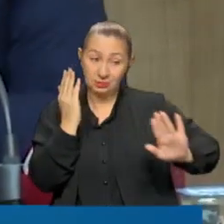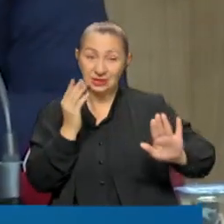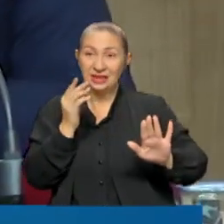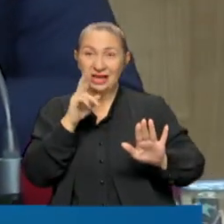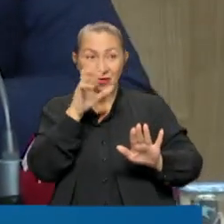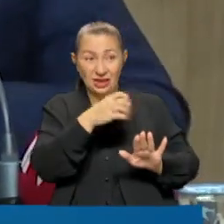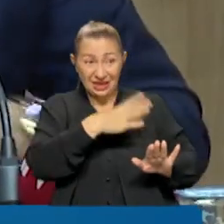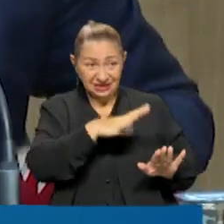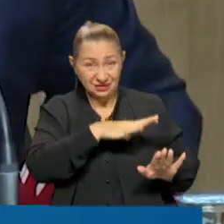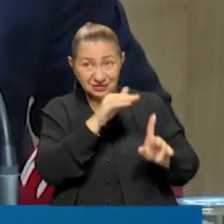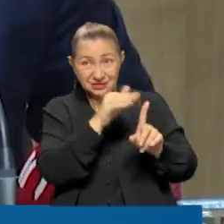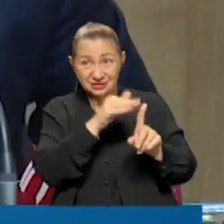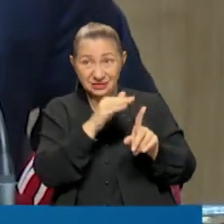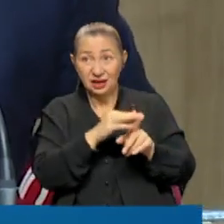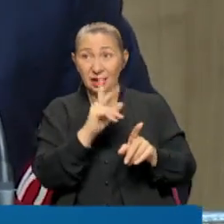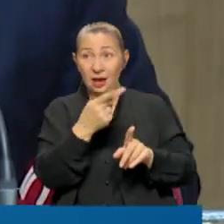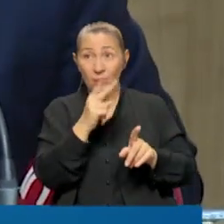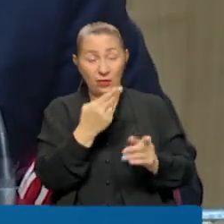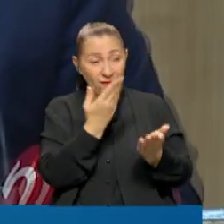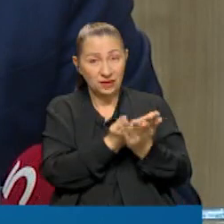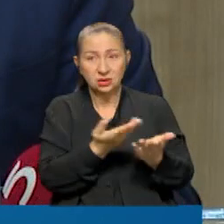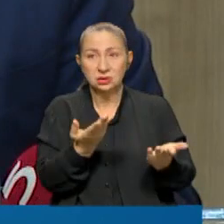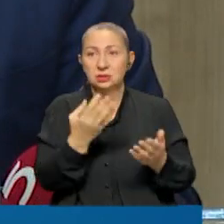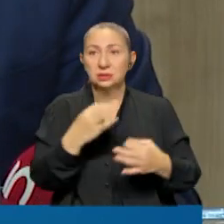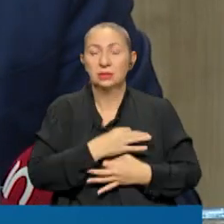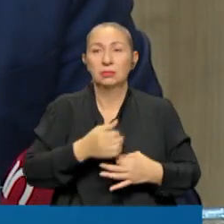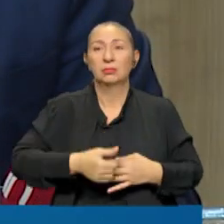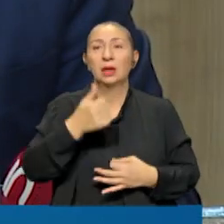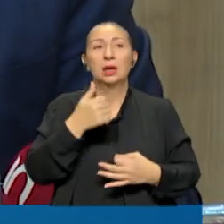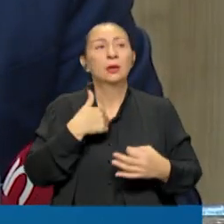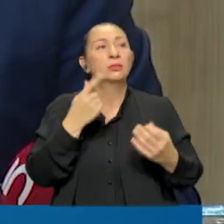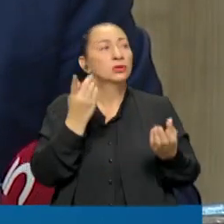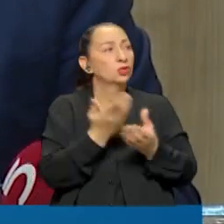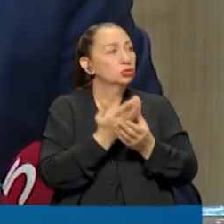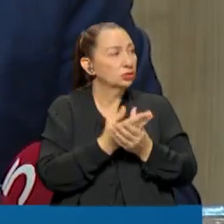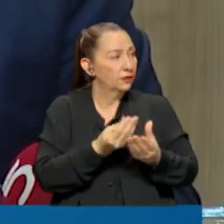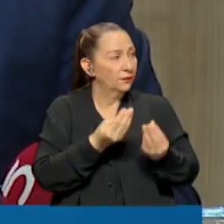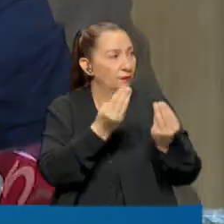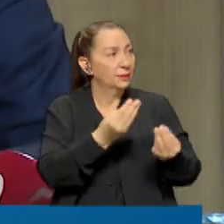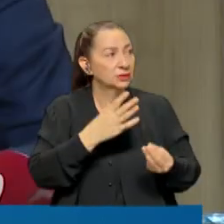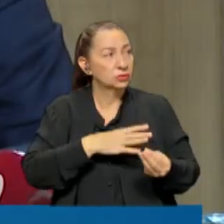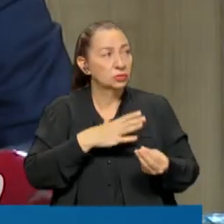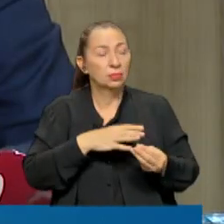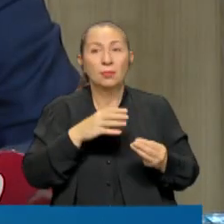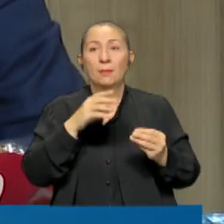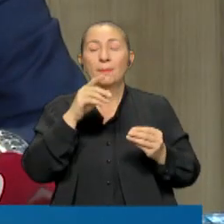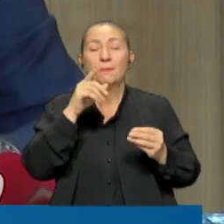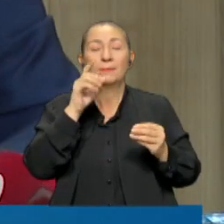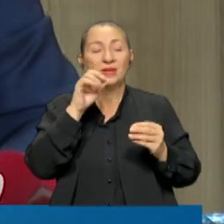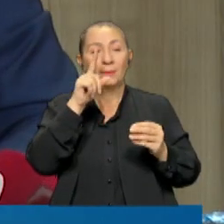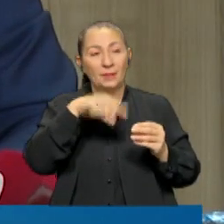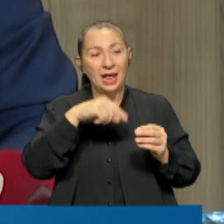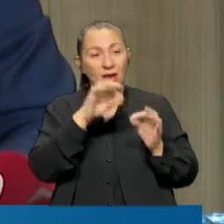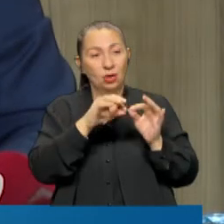bir randevu talebiyle raporu arz edecektik. Sayın Bakan'a bir dosya halinde takdim etmek istiyorum. Maliye ve Ekonomi